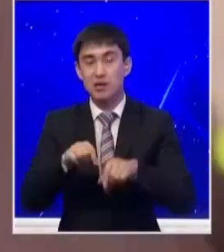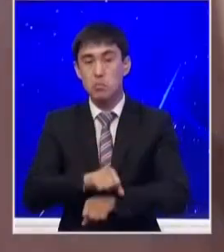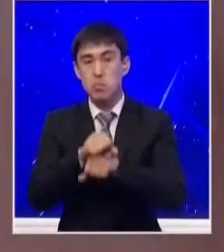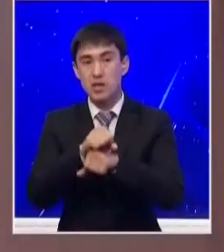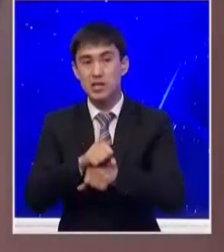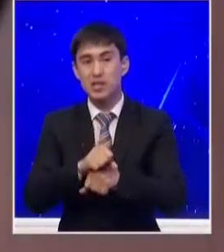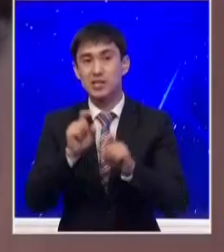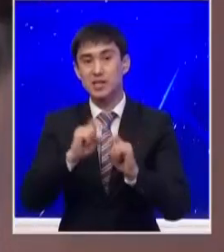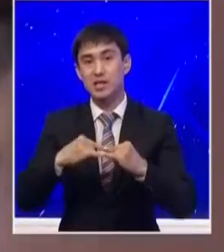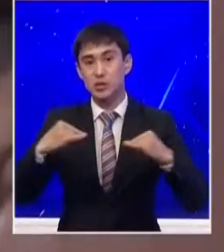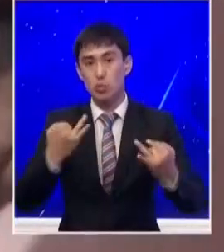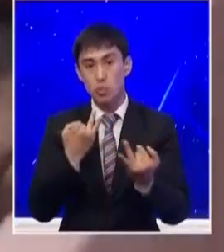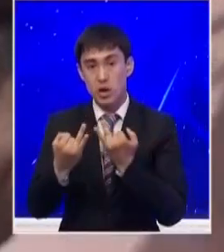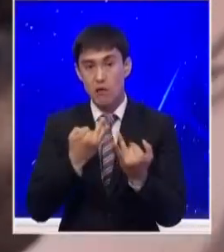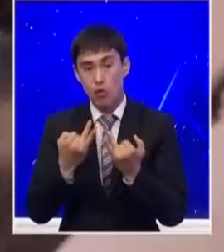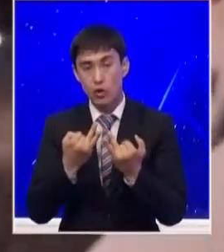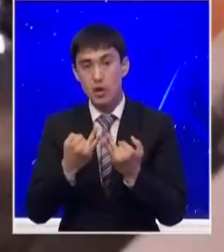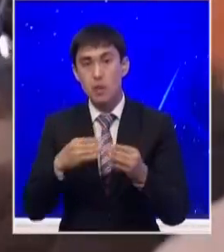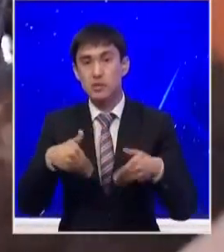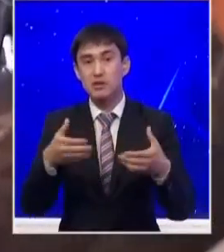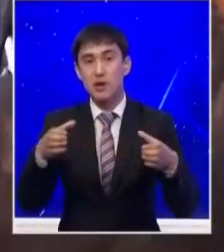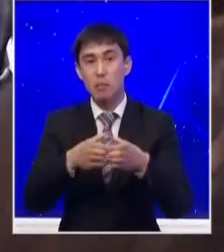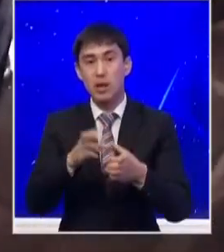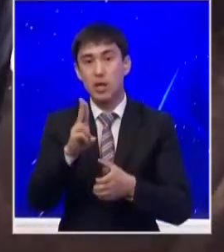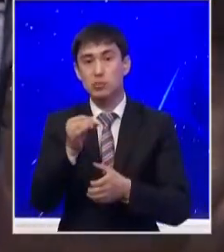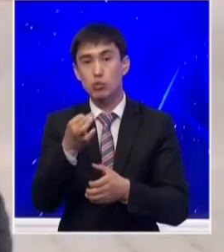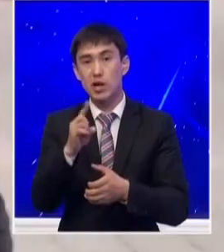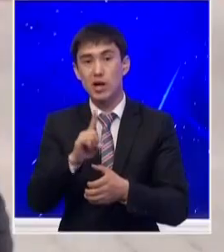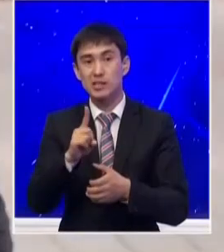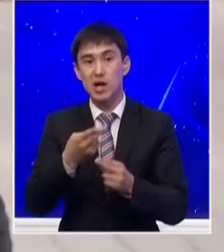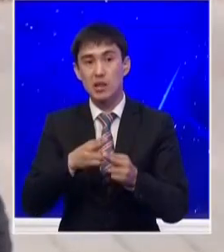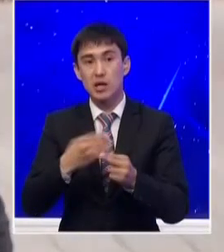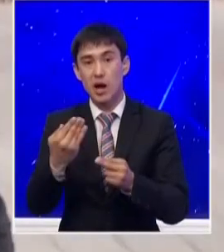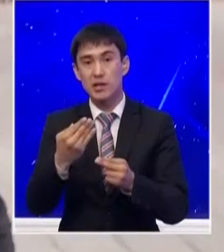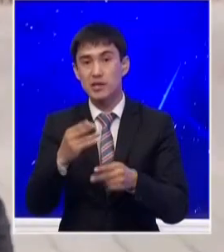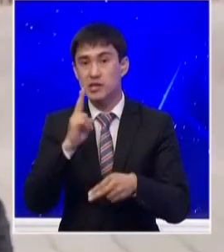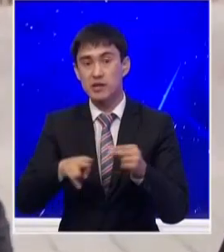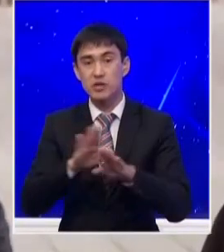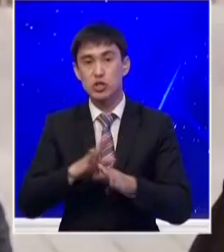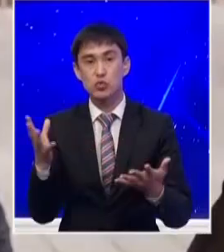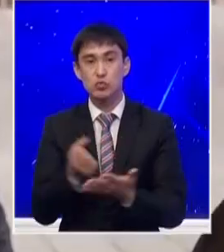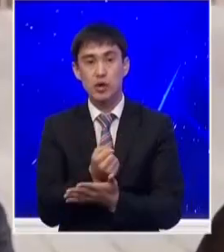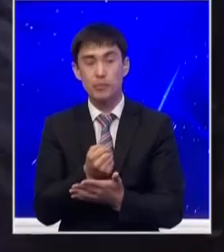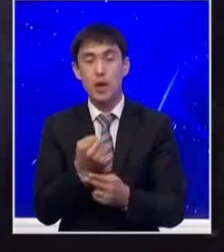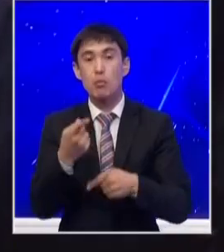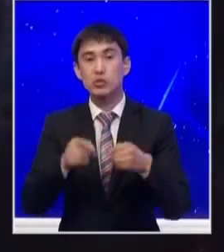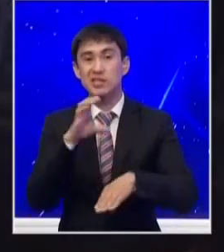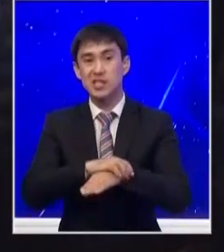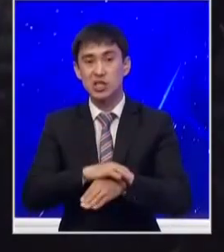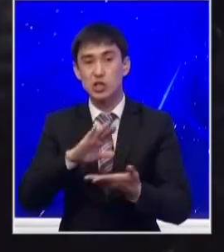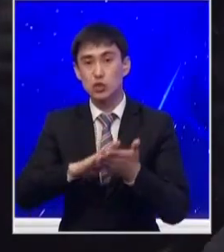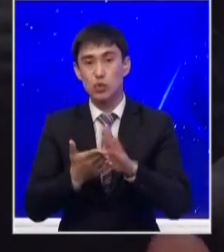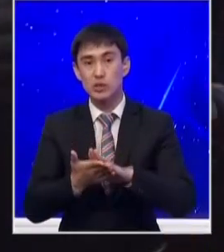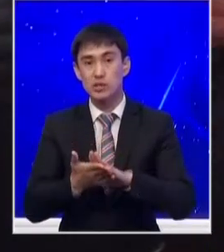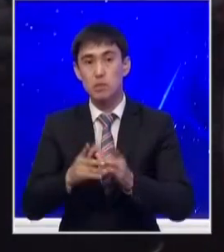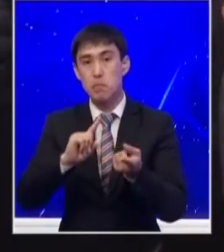митинга сели за стол переговора с представителями компании КазМунайГаз Однако они не завершились успехом после задержания ситуация